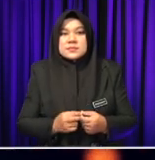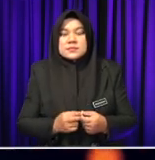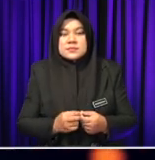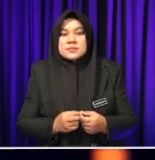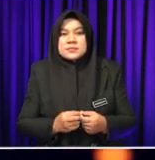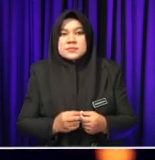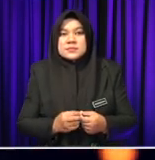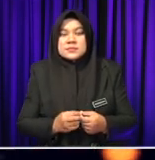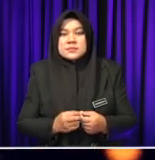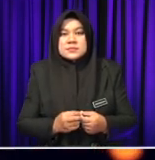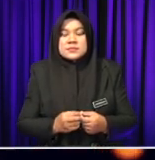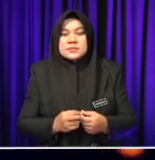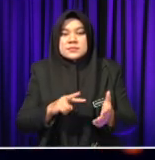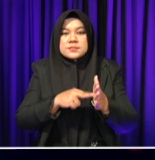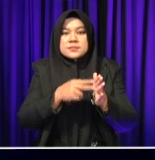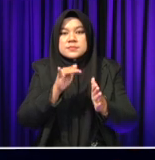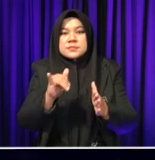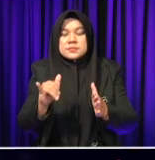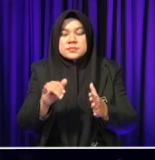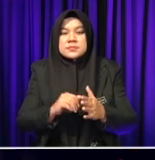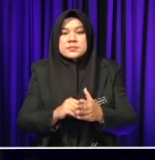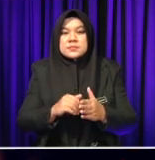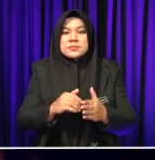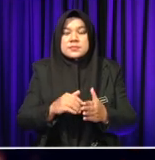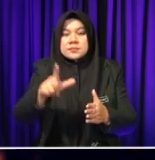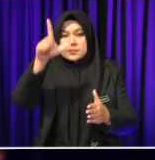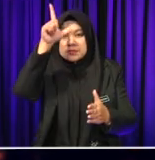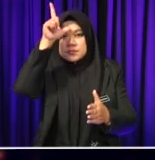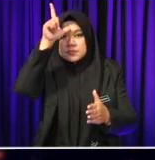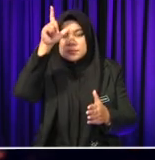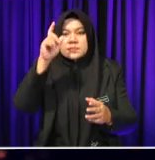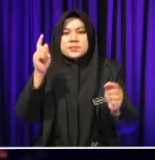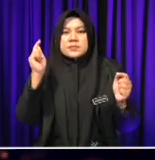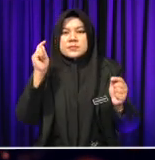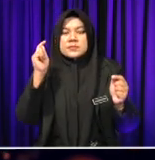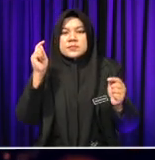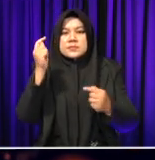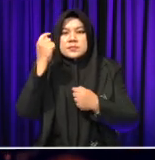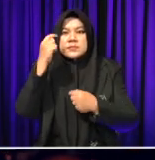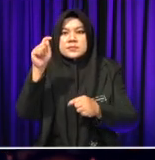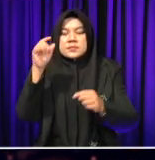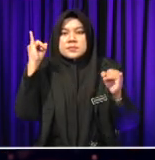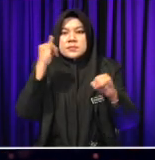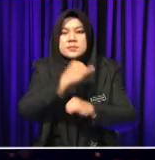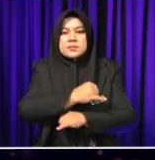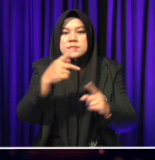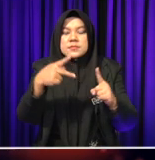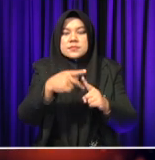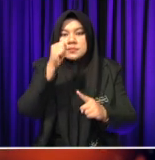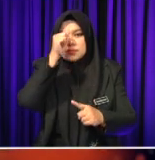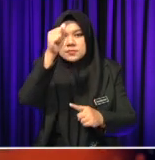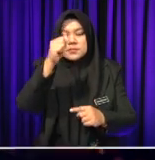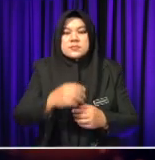ibadatiabbihi okey maksudnya maksudnya pemuda yang hidupnya tak beribadah kepada Allah subh betul ke Oke Kita lihat nanti yang